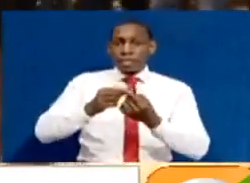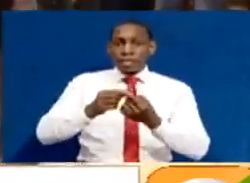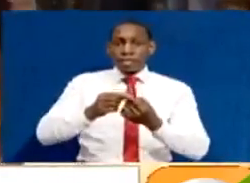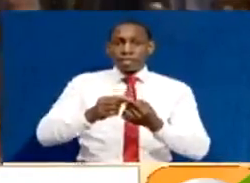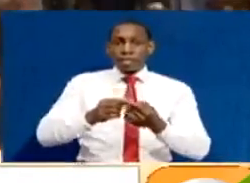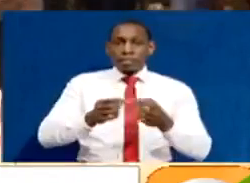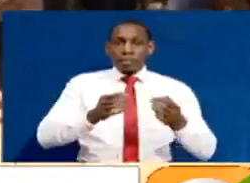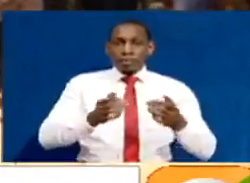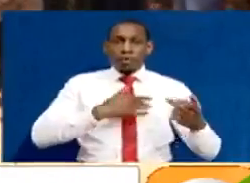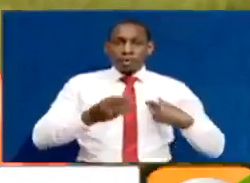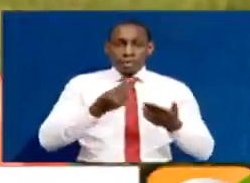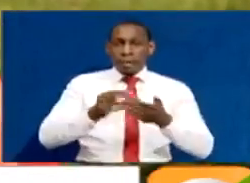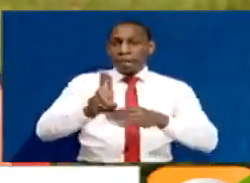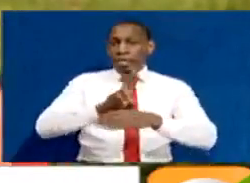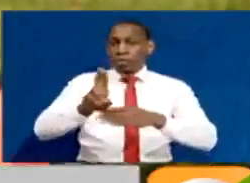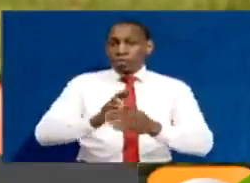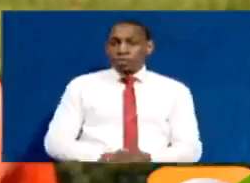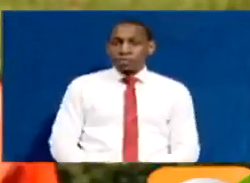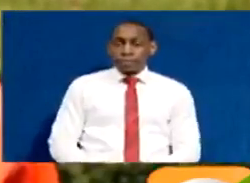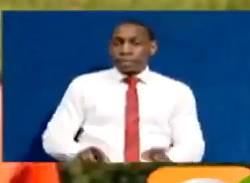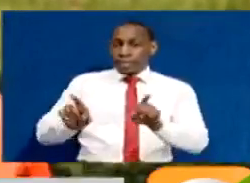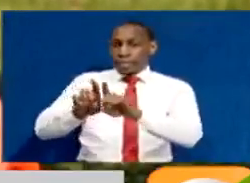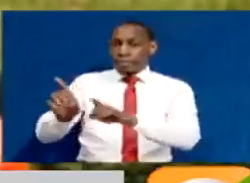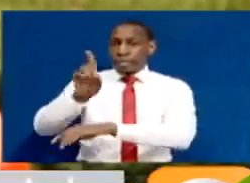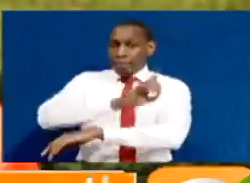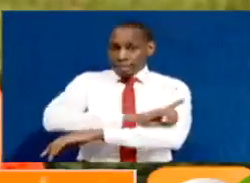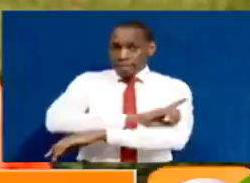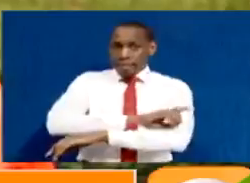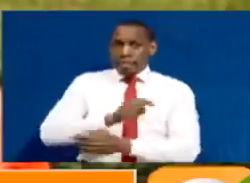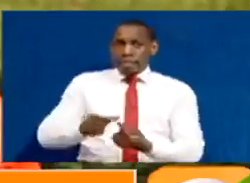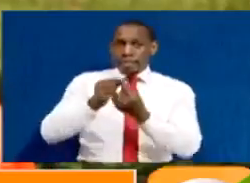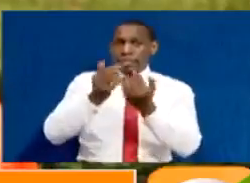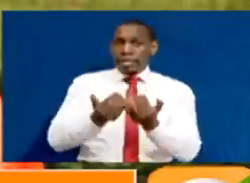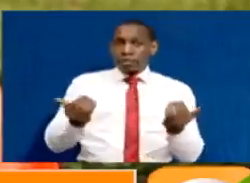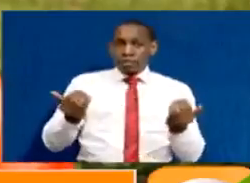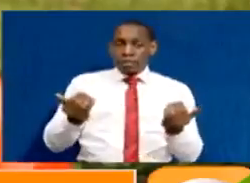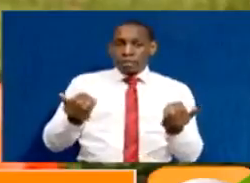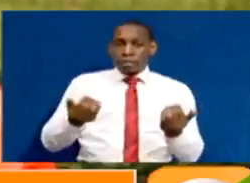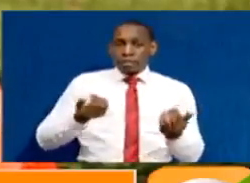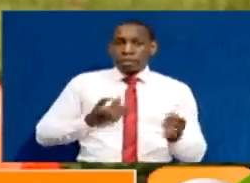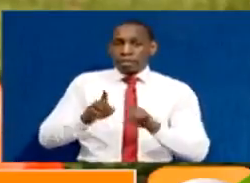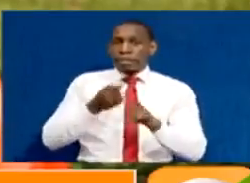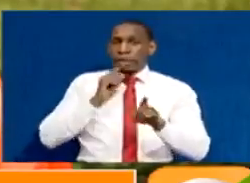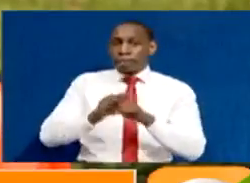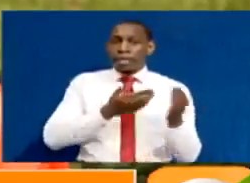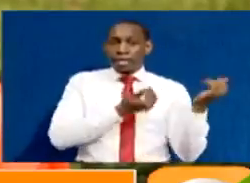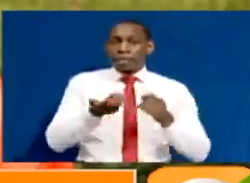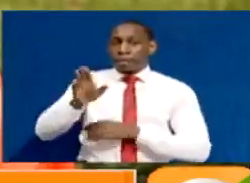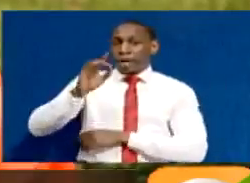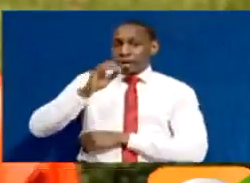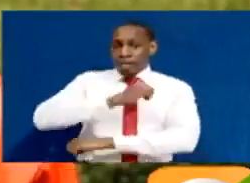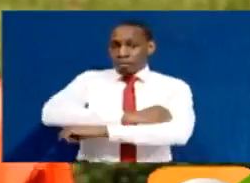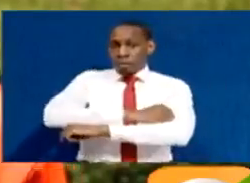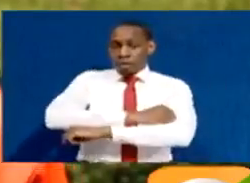na masuala ya usimamizi wa fedha zake. Hata siku hiyo hasa watoto ile nini our siblings ilikuwa nafaa warudi wapi